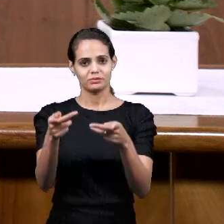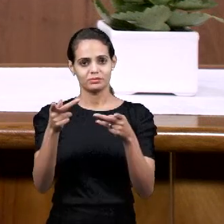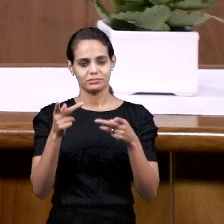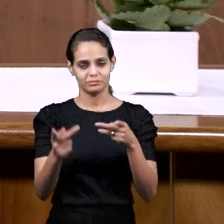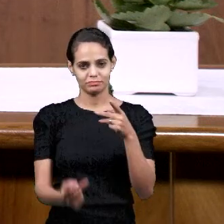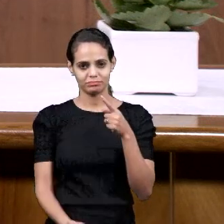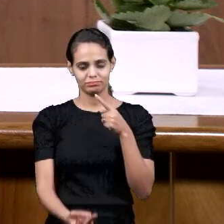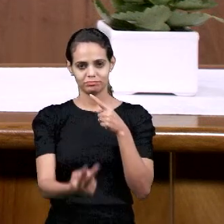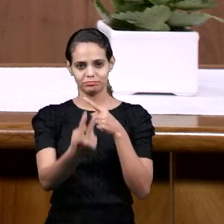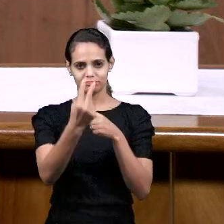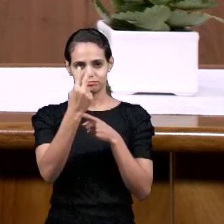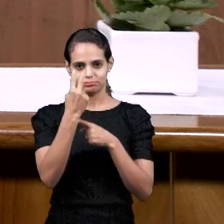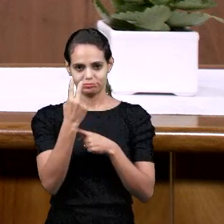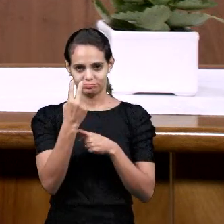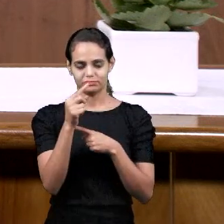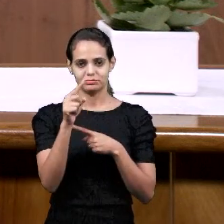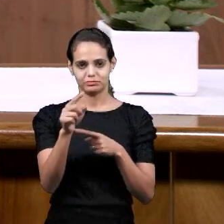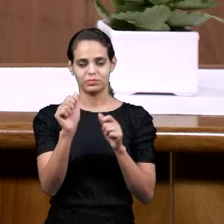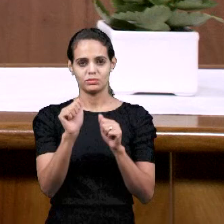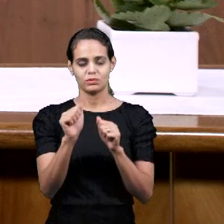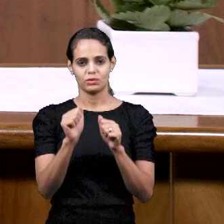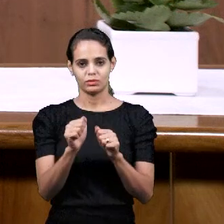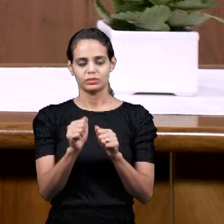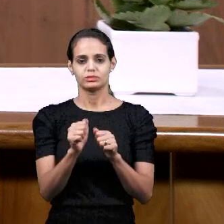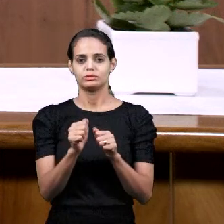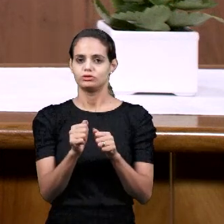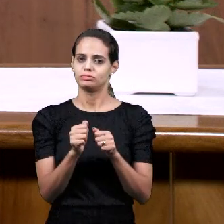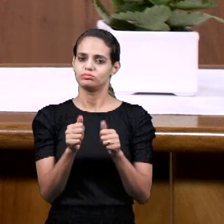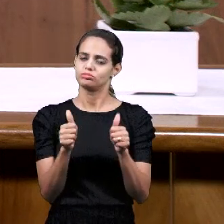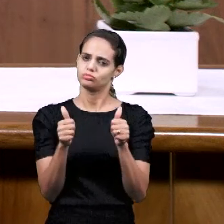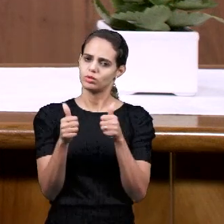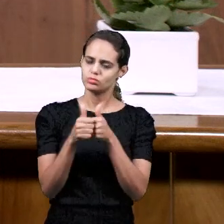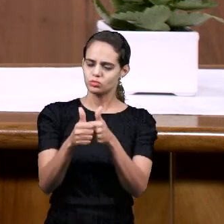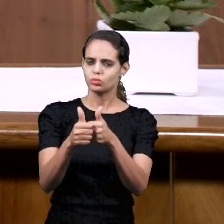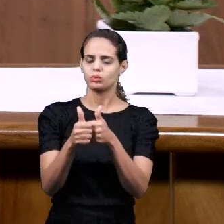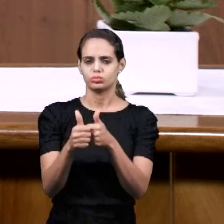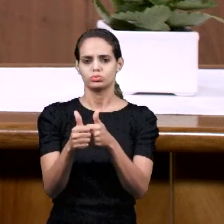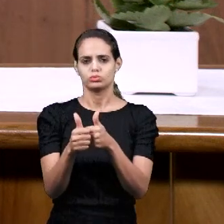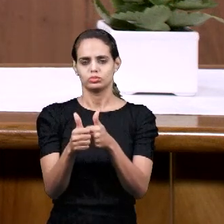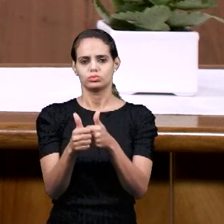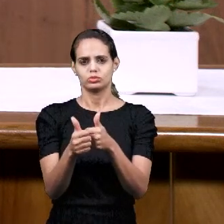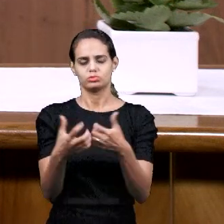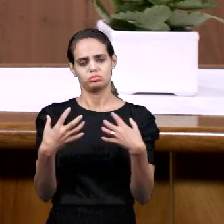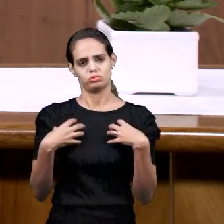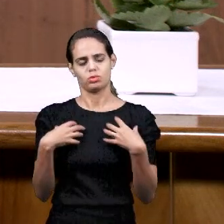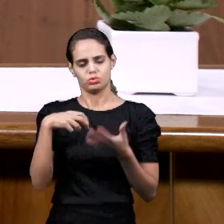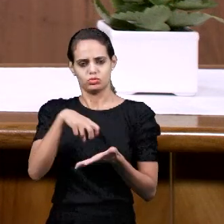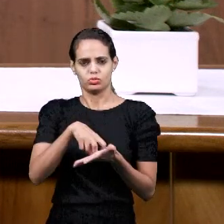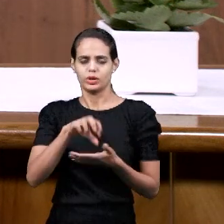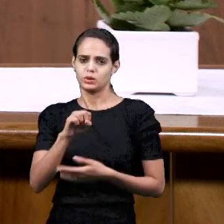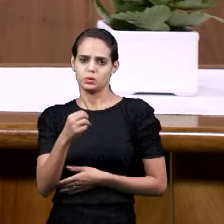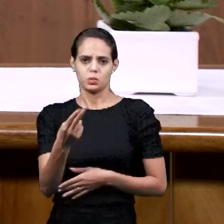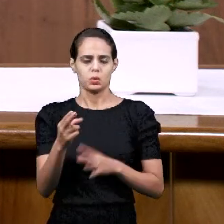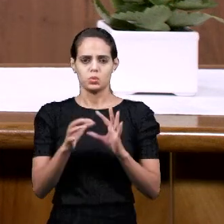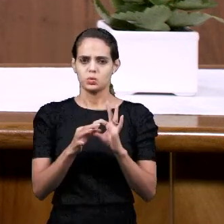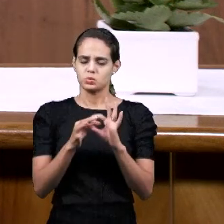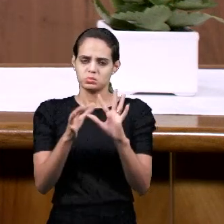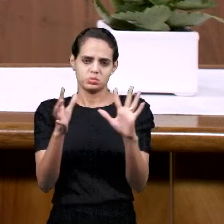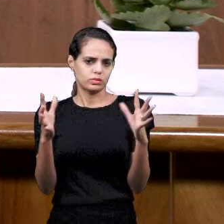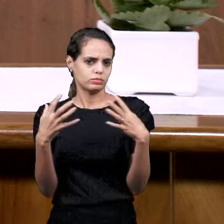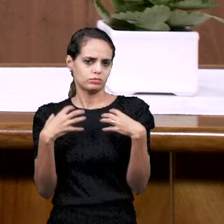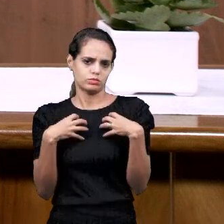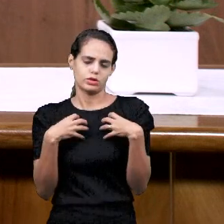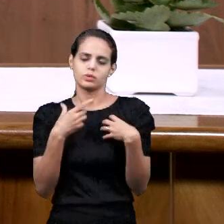si vous souhaitez dans ce geste, en vous mettant à genoux ou rester comme vous le souhaitez. Nous allons prier au